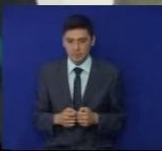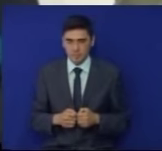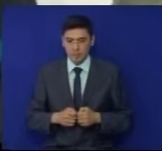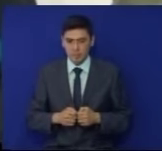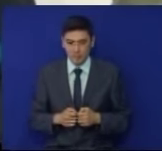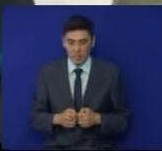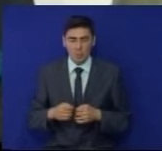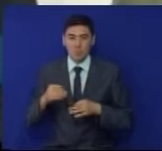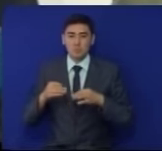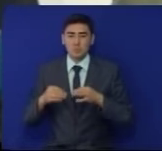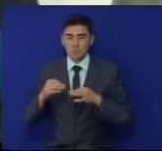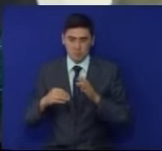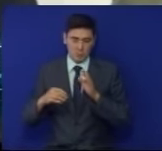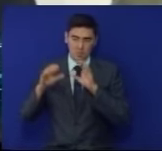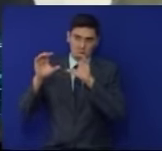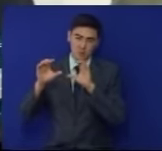требованиями статьи